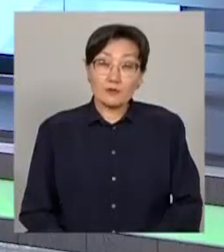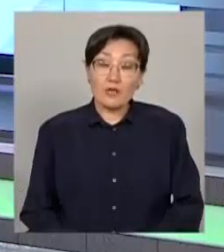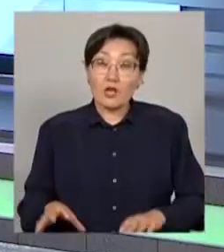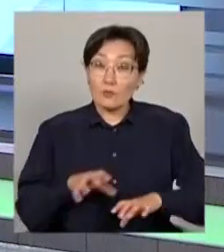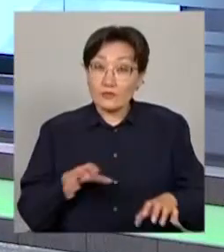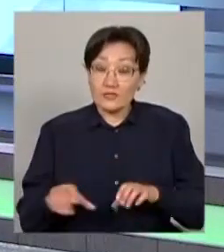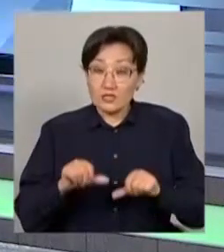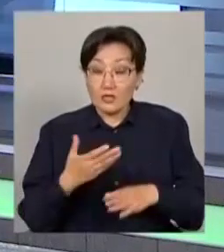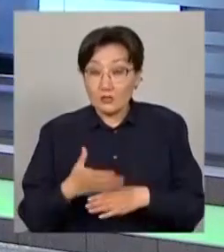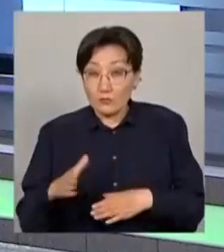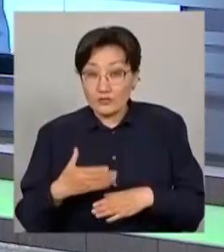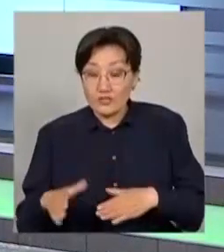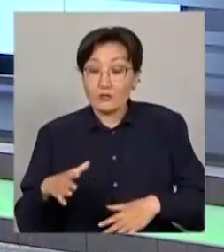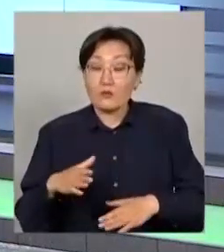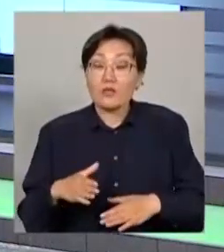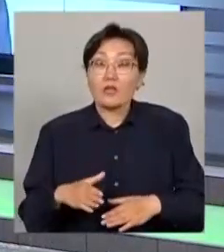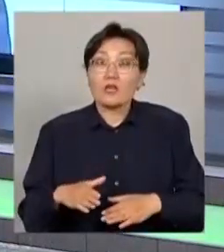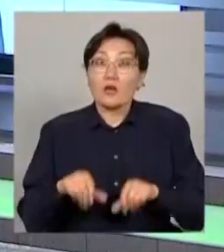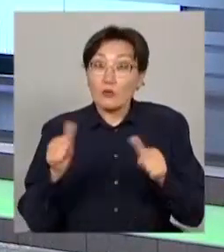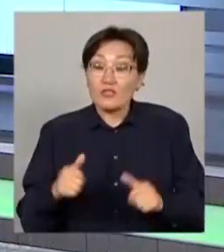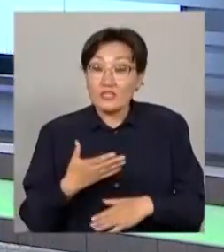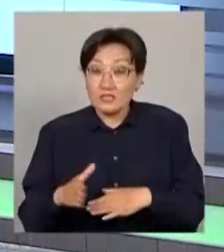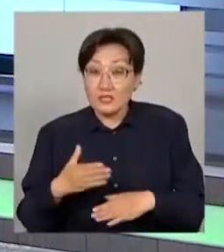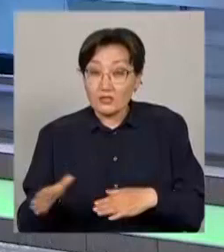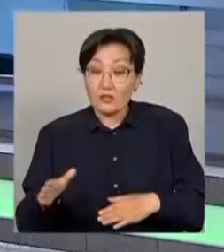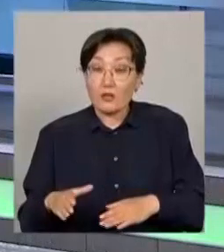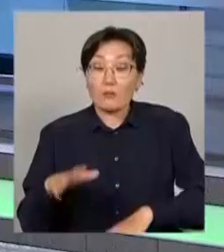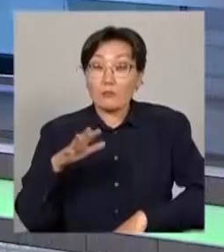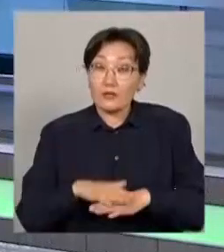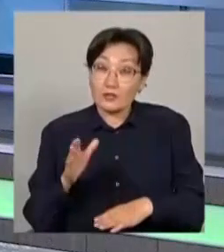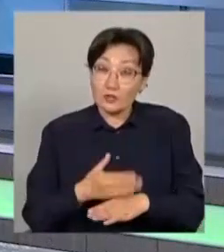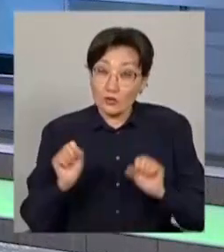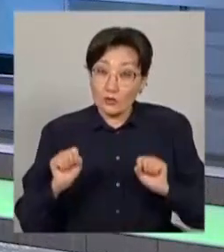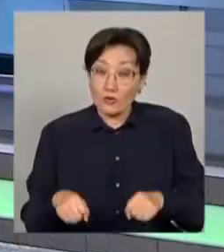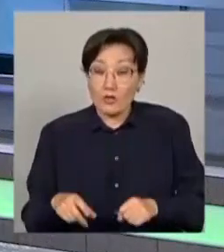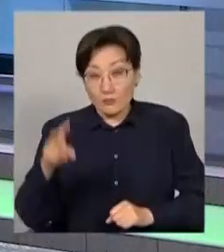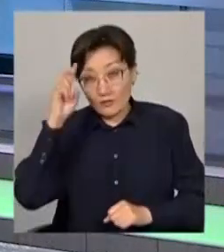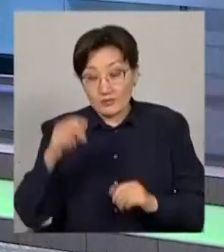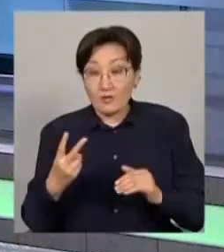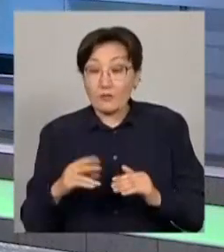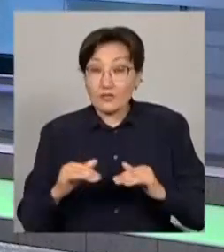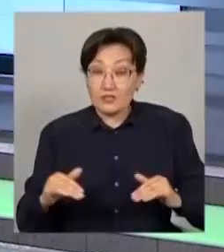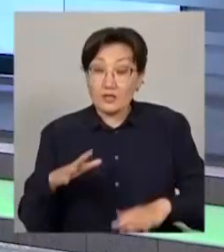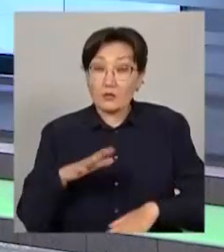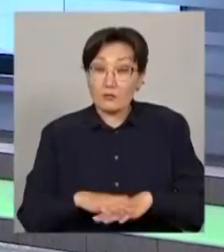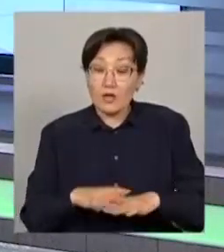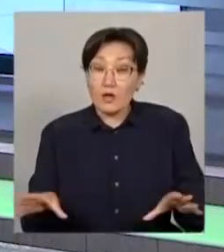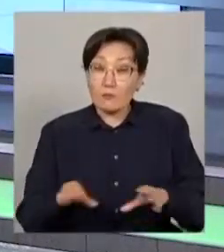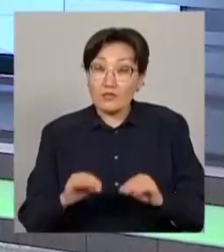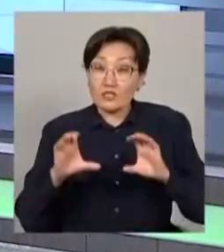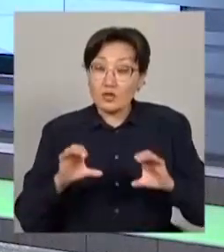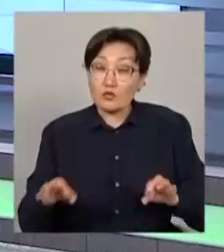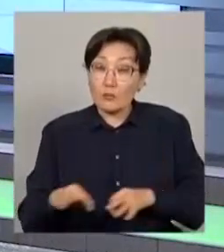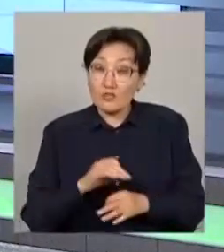Алаяқтар рәсімдеп тастаған кредиттер кешірілуі мүмкін. Қазір мемлекет пен екінші деңгейлі банктер бірлесіп заң жобасын дайындап